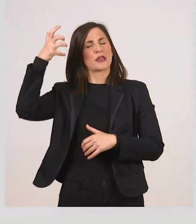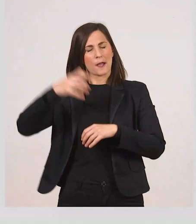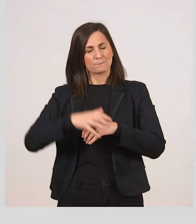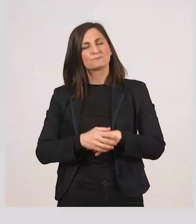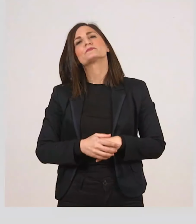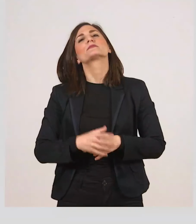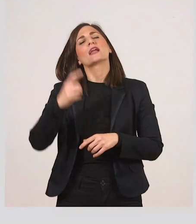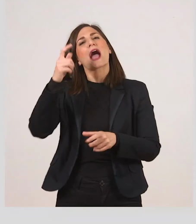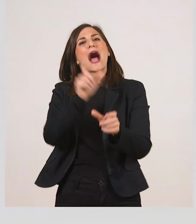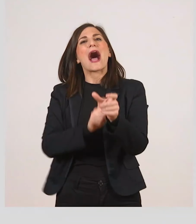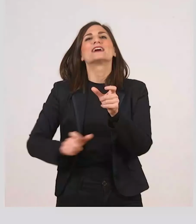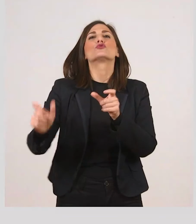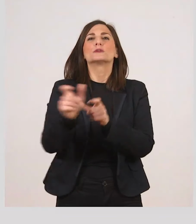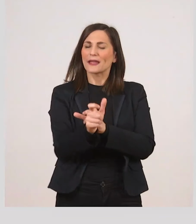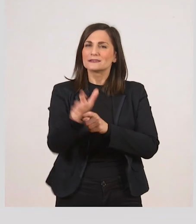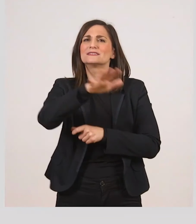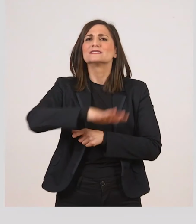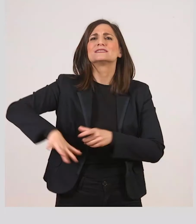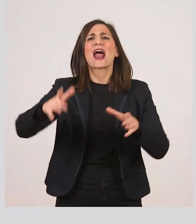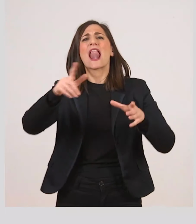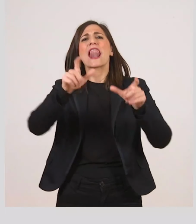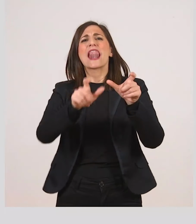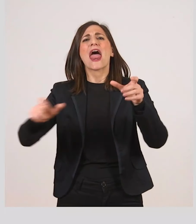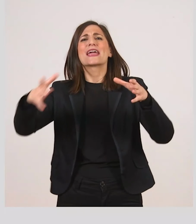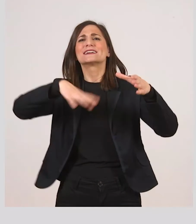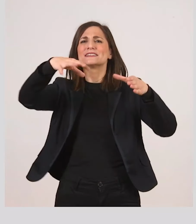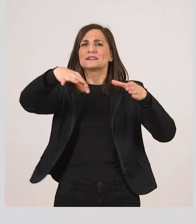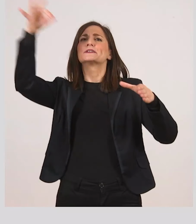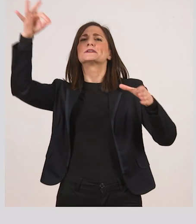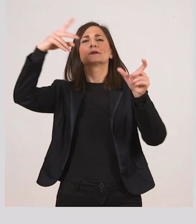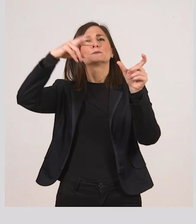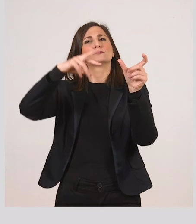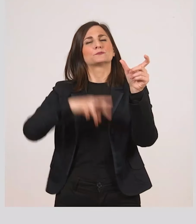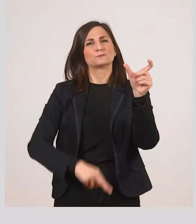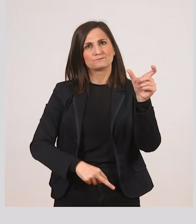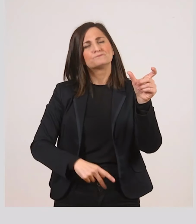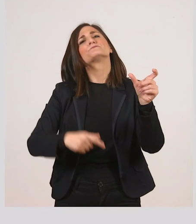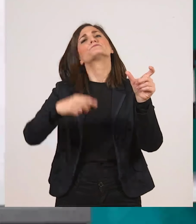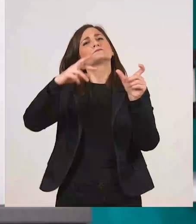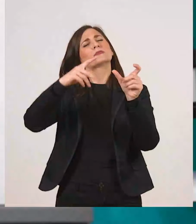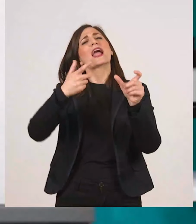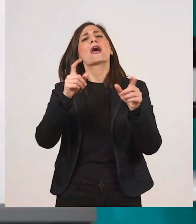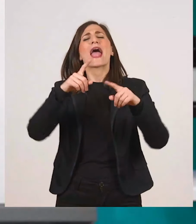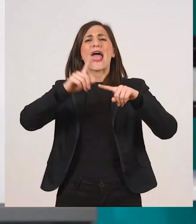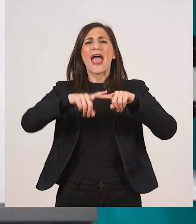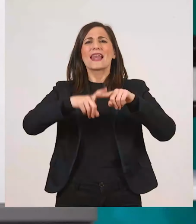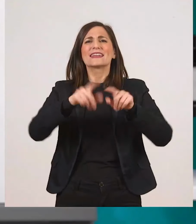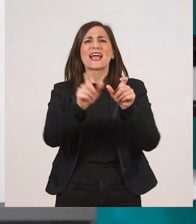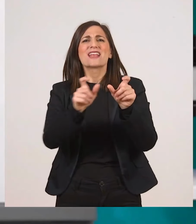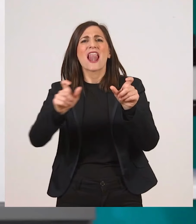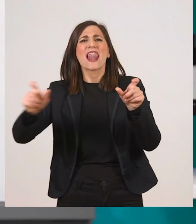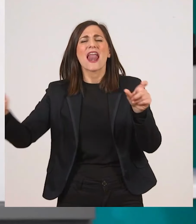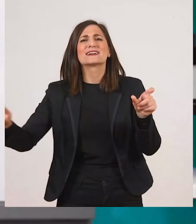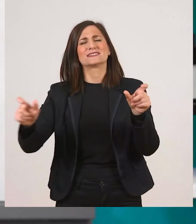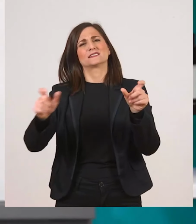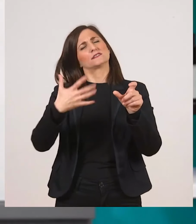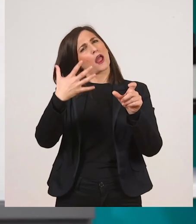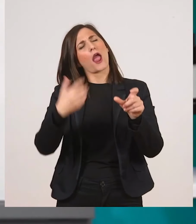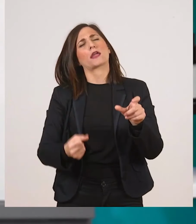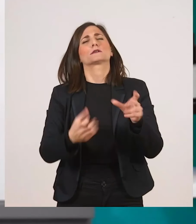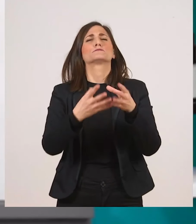Οι αντωνυμίες ανήκουν στα κλητά μέρη του λόγου. Στα μέρη του λόγου βρίσκονται όλες οι ελληνικές λέξεις, οι λέξεις